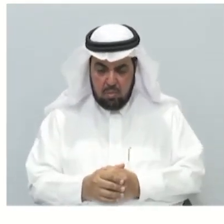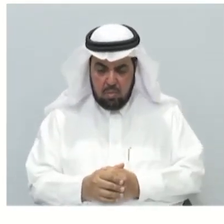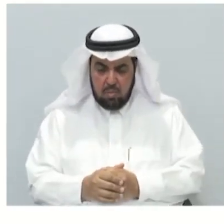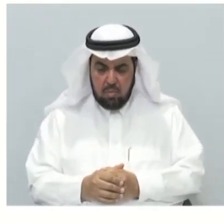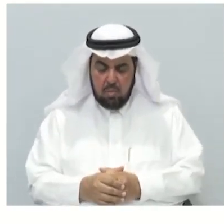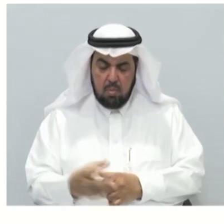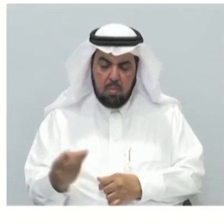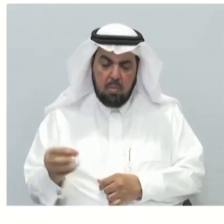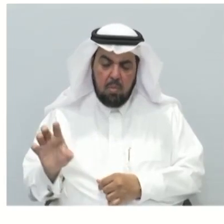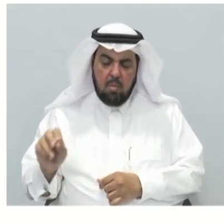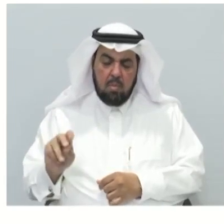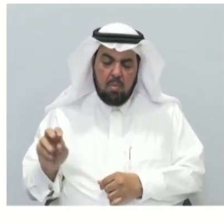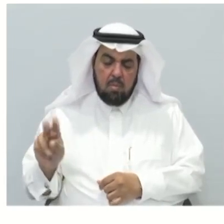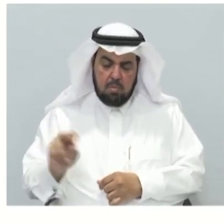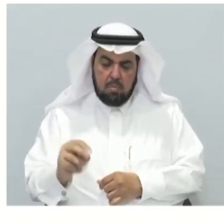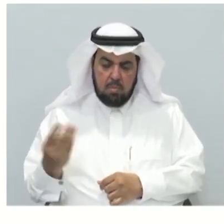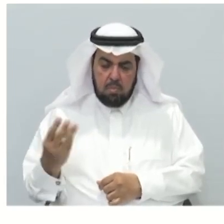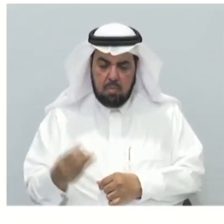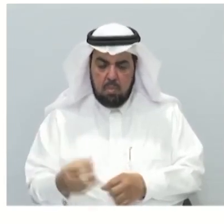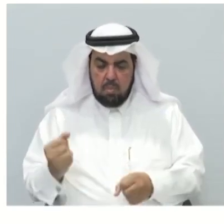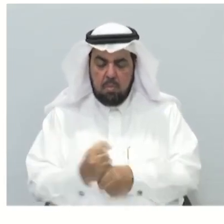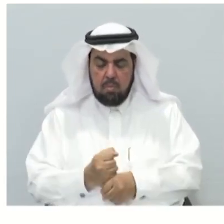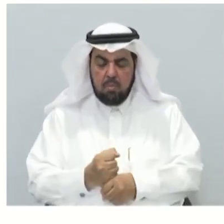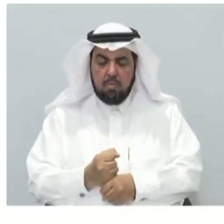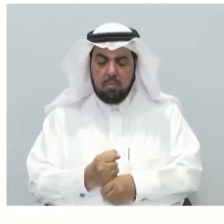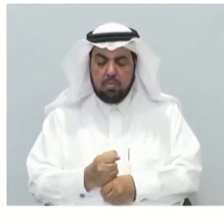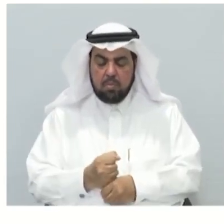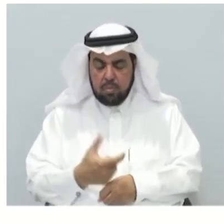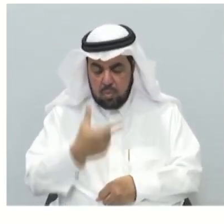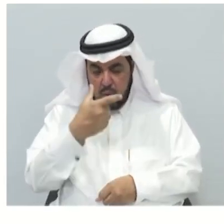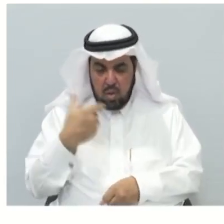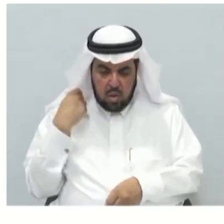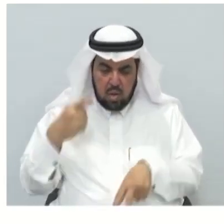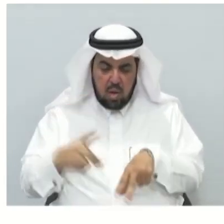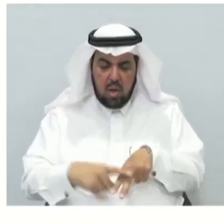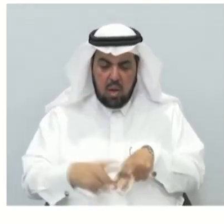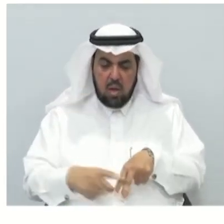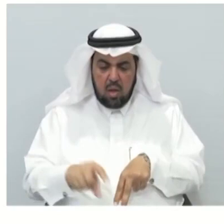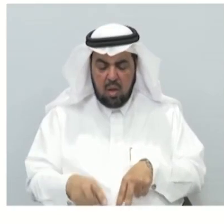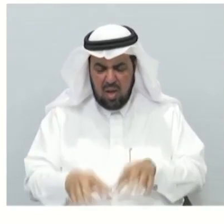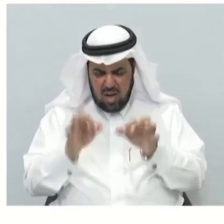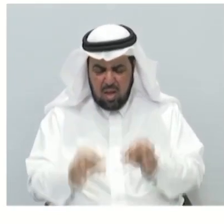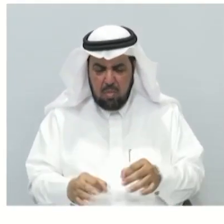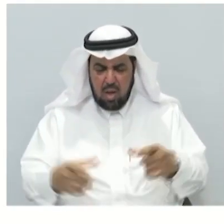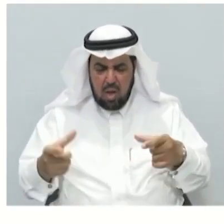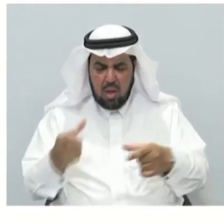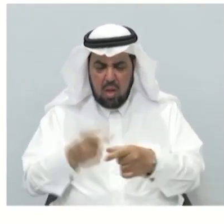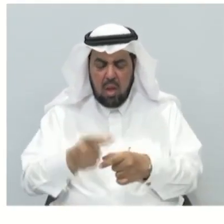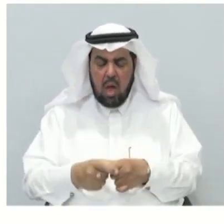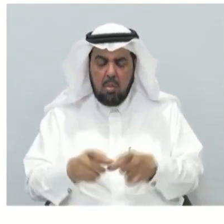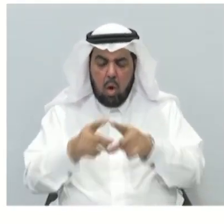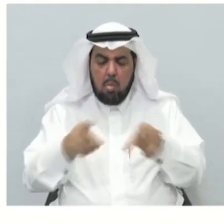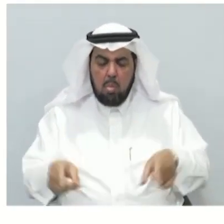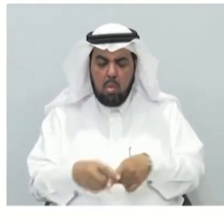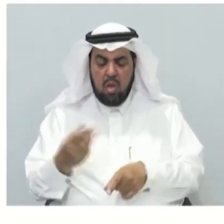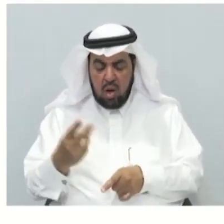البرهان مثال اثنين عندي هنا استعمال استعمال النظريه اي اي اس لاثبات تطابق مثلثين في السؤال هنا يقوللك نفس الكلام